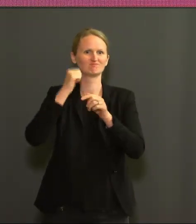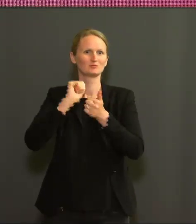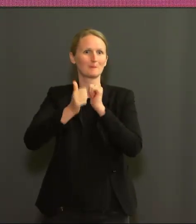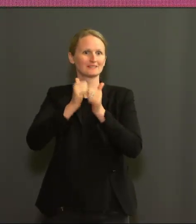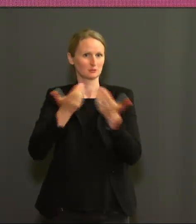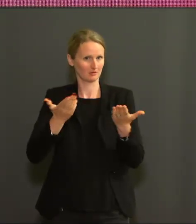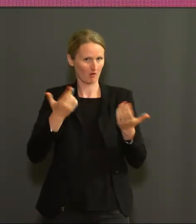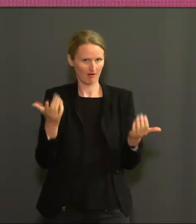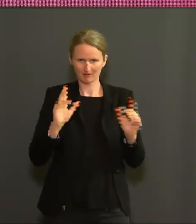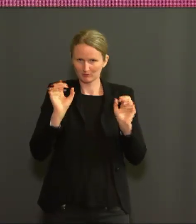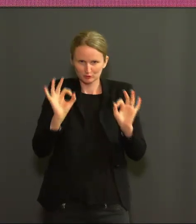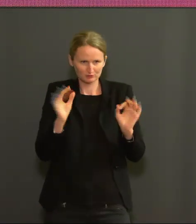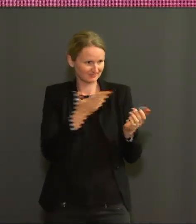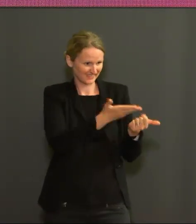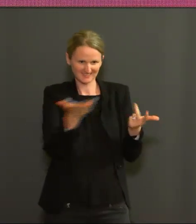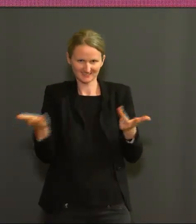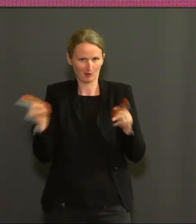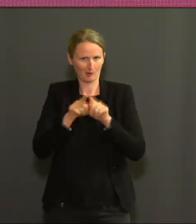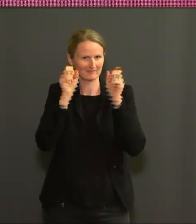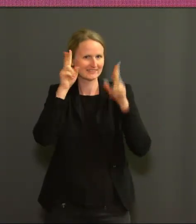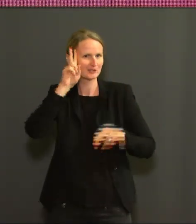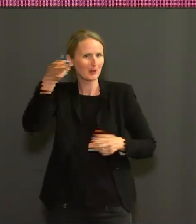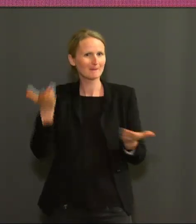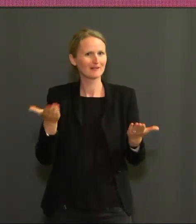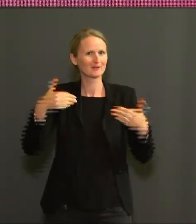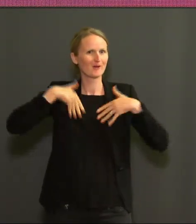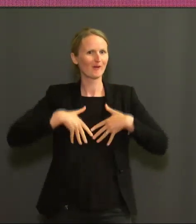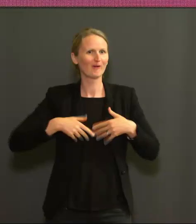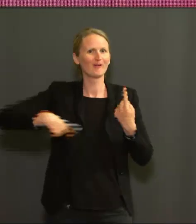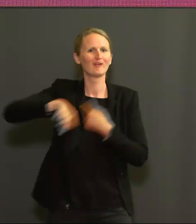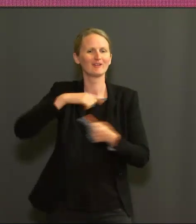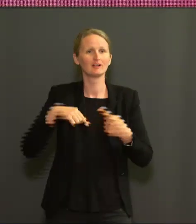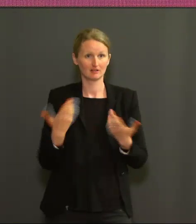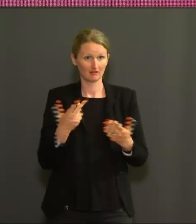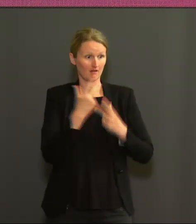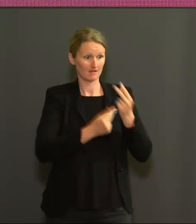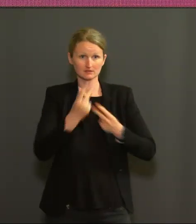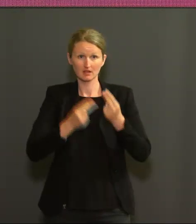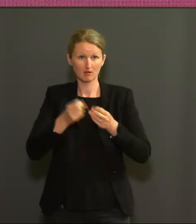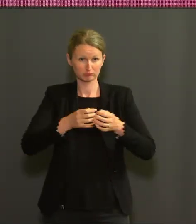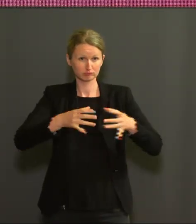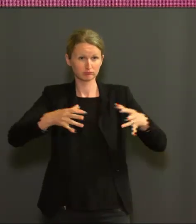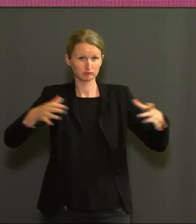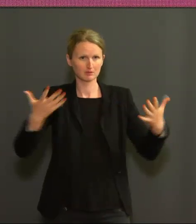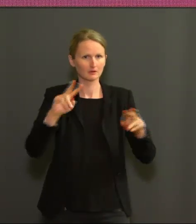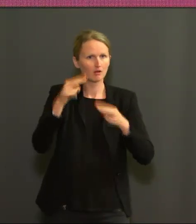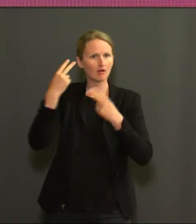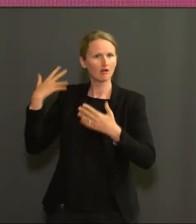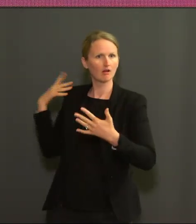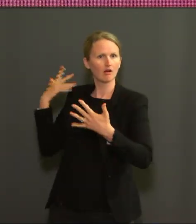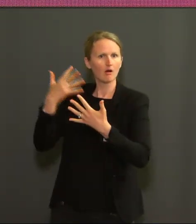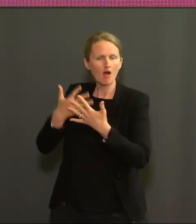et nous pouvons d'ores et déjà en apprécier les bienfaits. Avec plus de 7 millions de premières doses